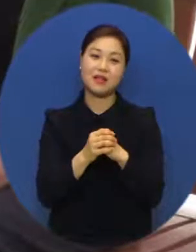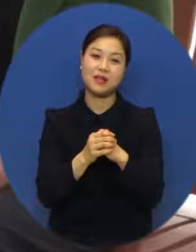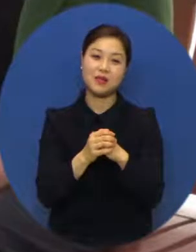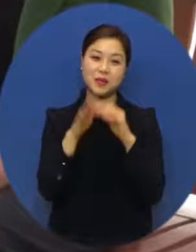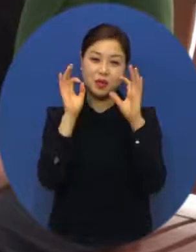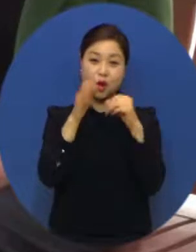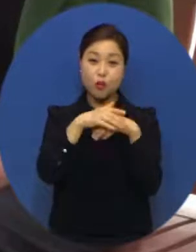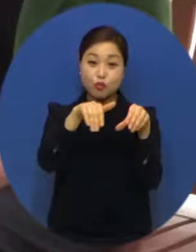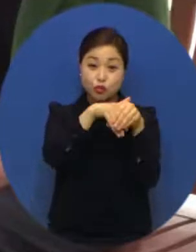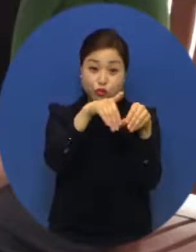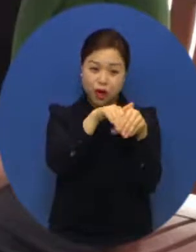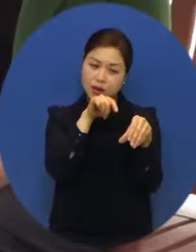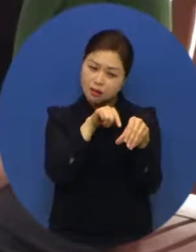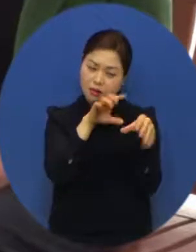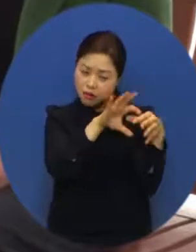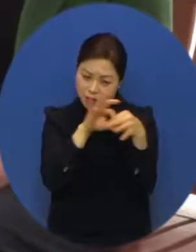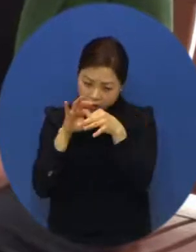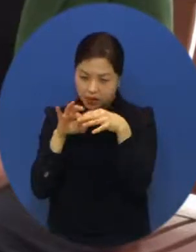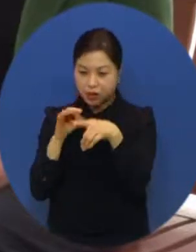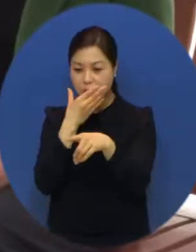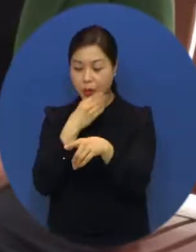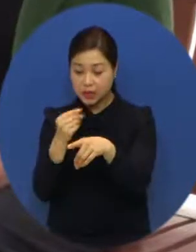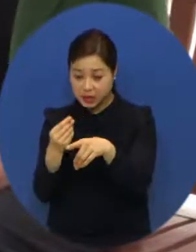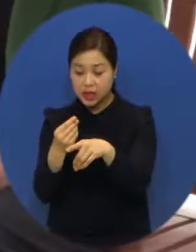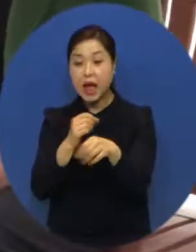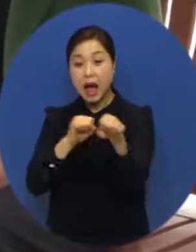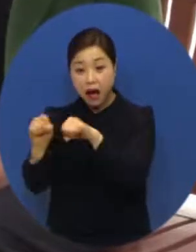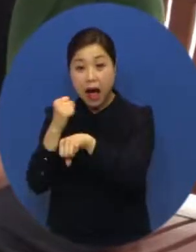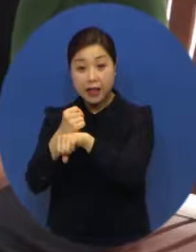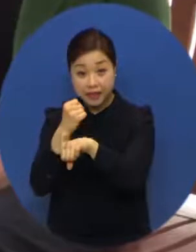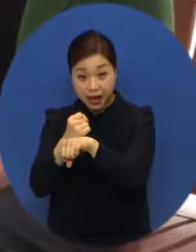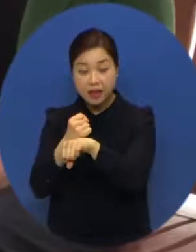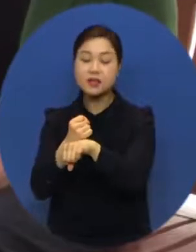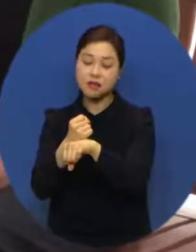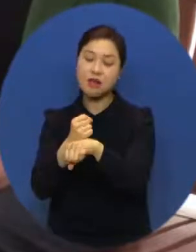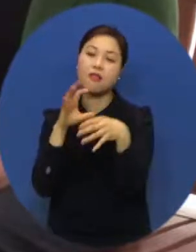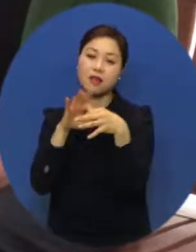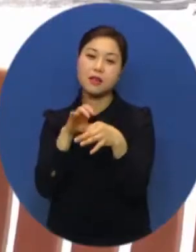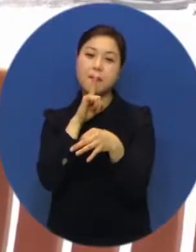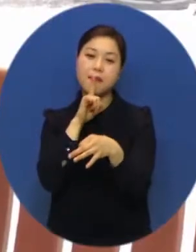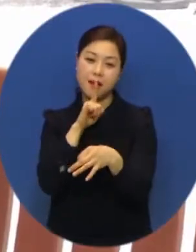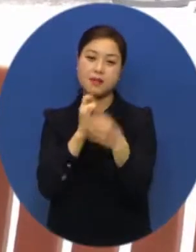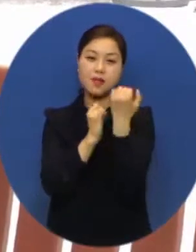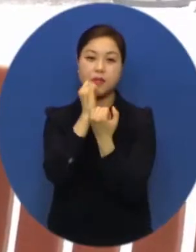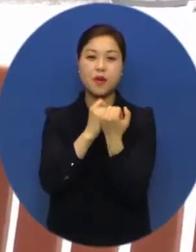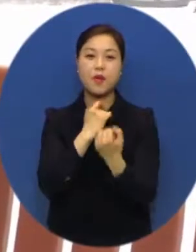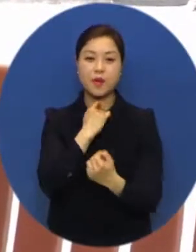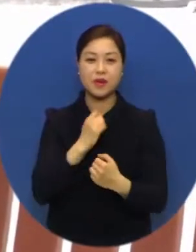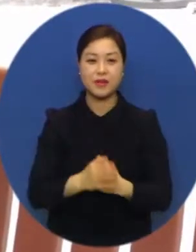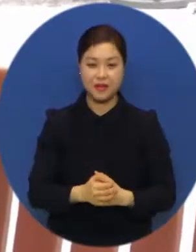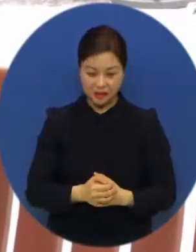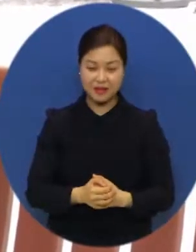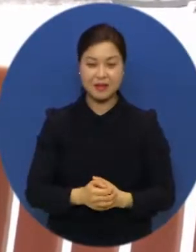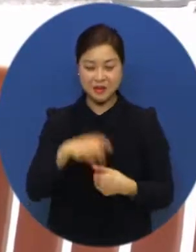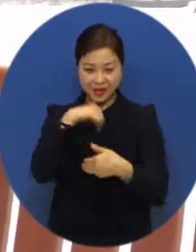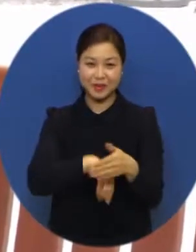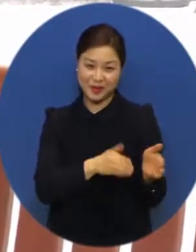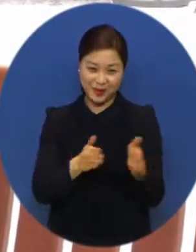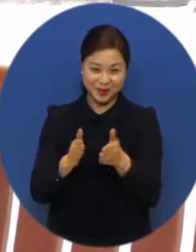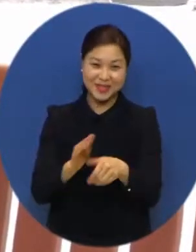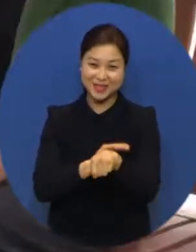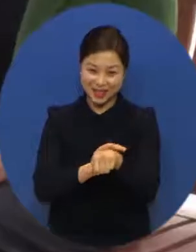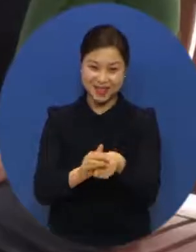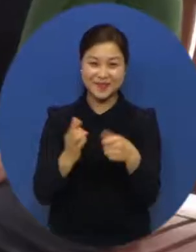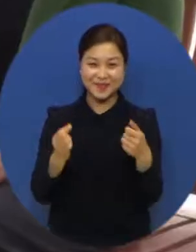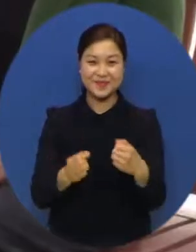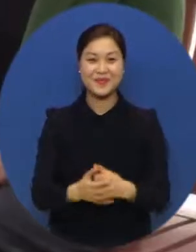문화로 복지한다는 게 어떤 건가, 그거를 좀 설명드리고 싶다는 생각이 들었습니다. 네, 아주 각오를 단단히 하셨네요. 감사합니다.